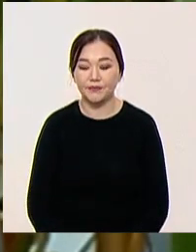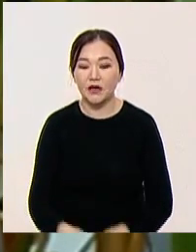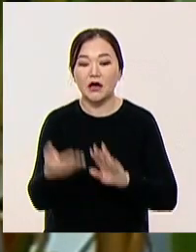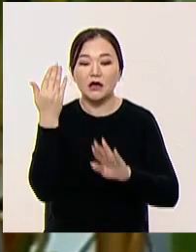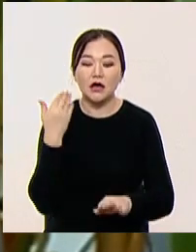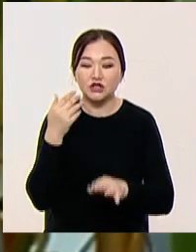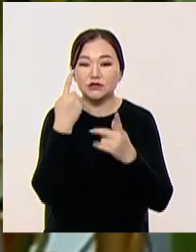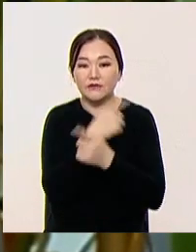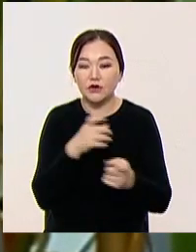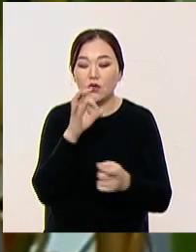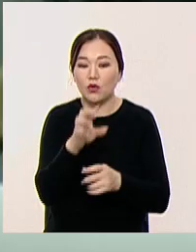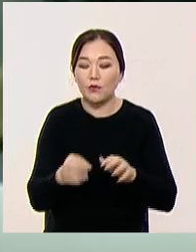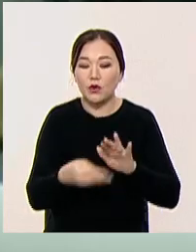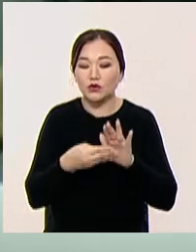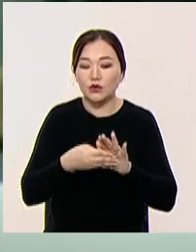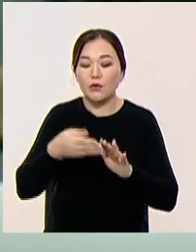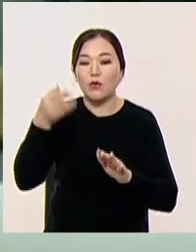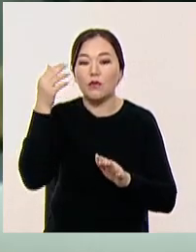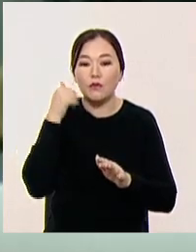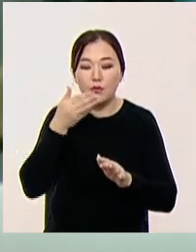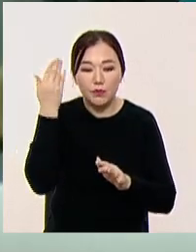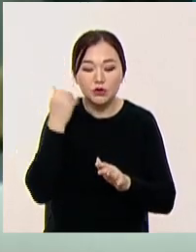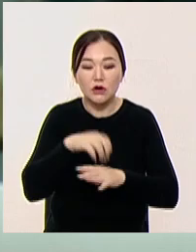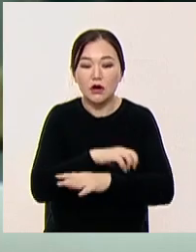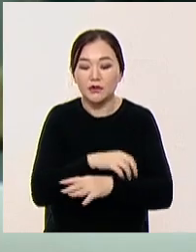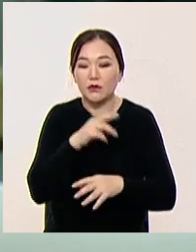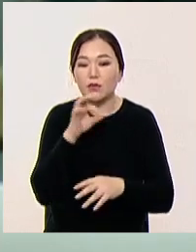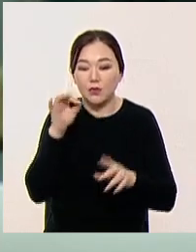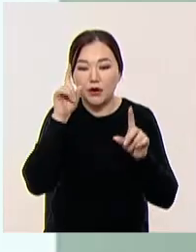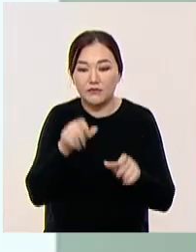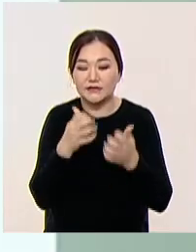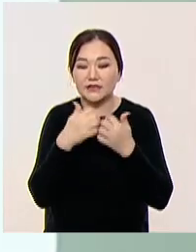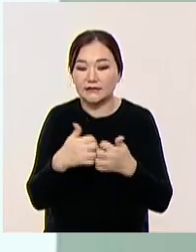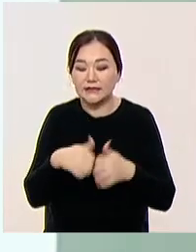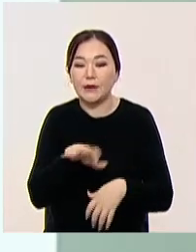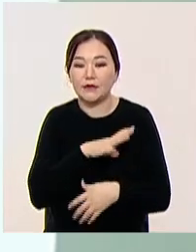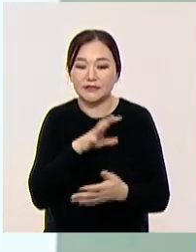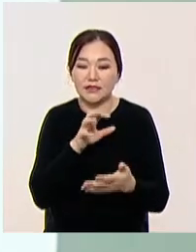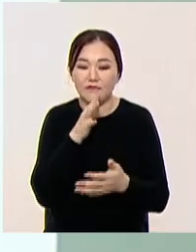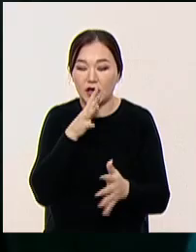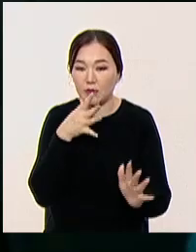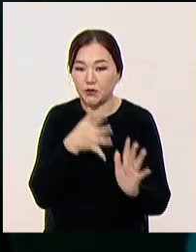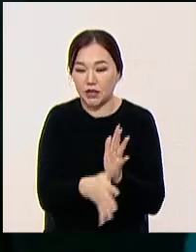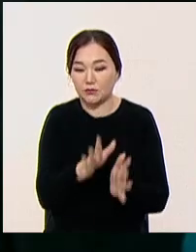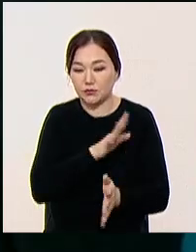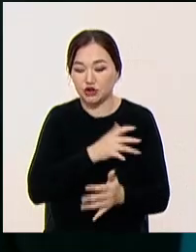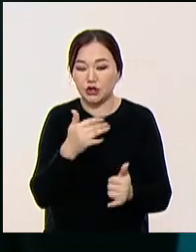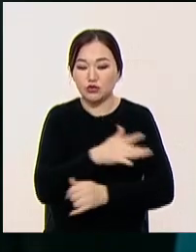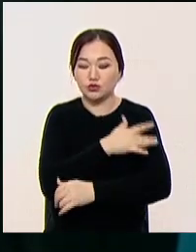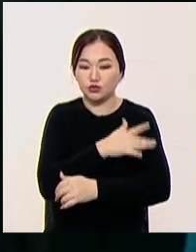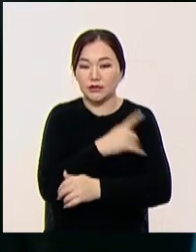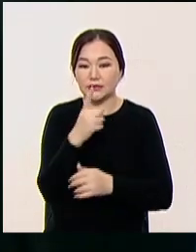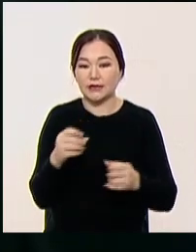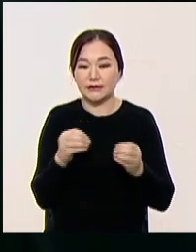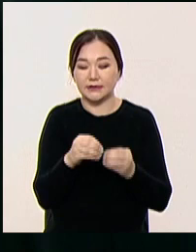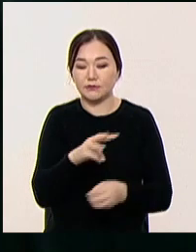Раньше сведения о коррупционном прошлом предоставлялись комитетам по правовой статистике. Это занимало время. Теперь же услуга оказывается за